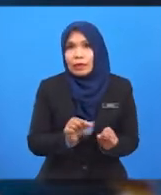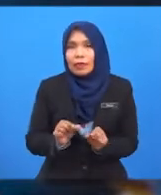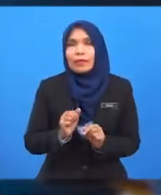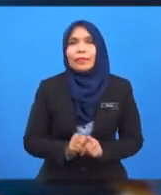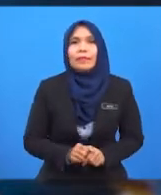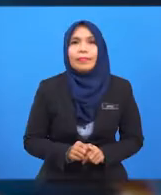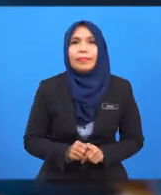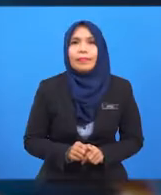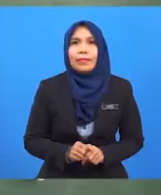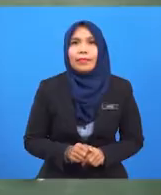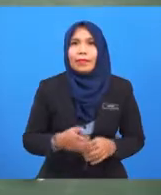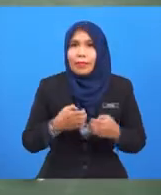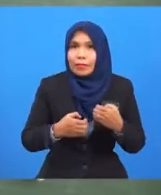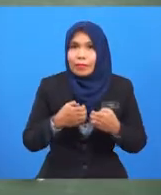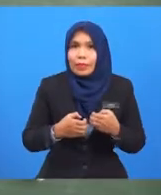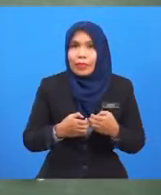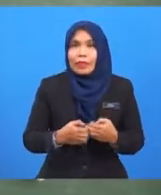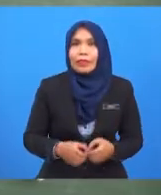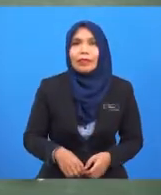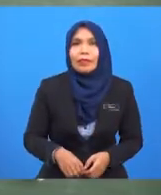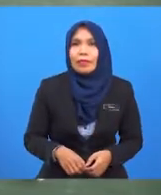pula merupakan gear.